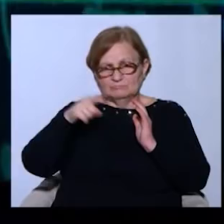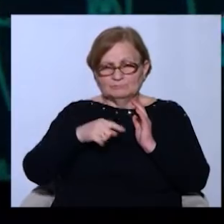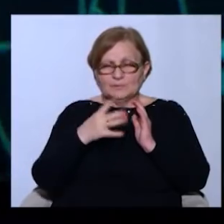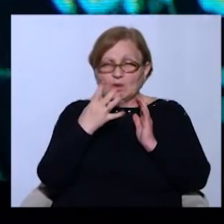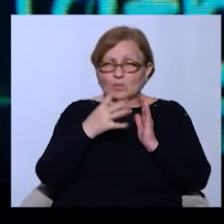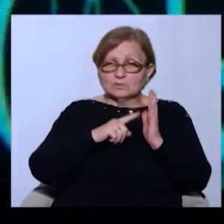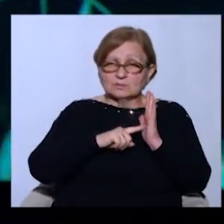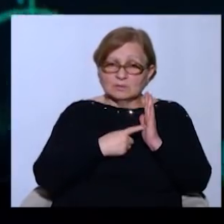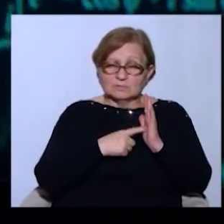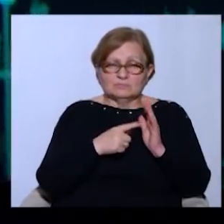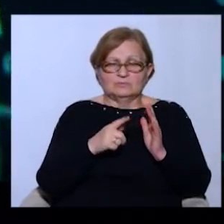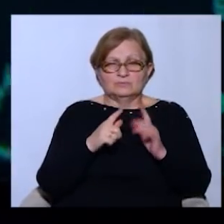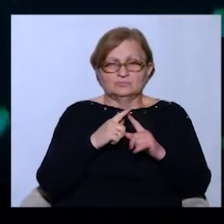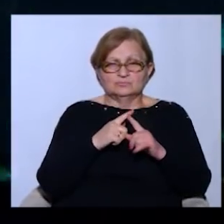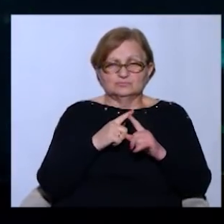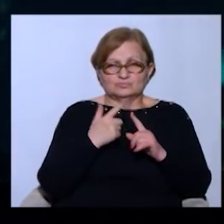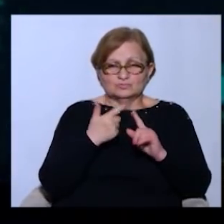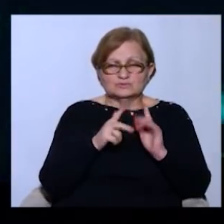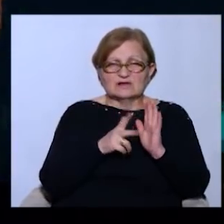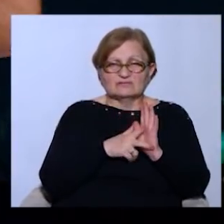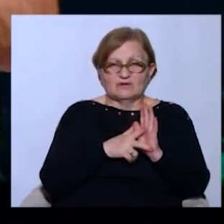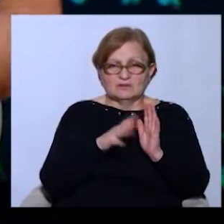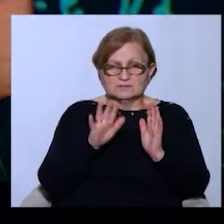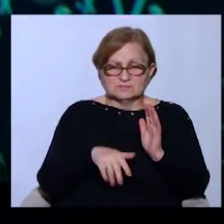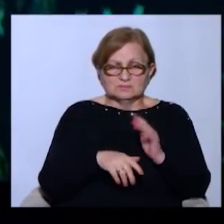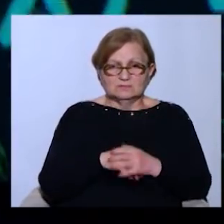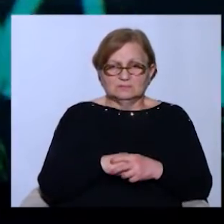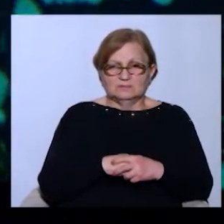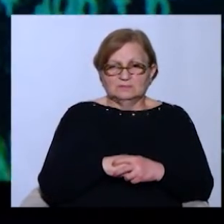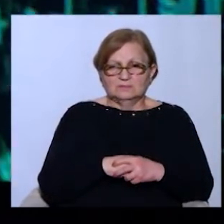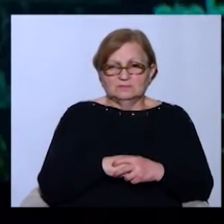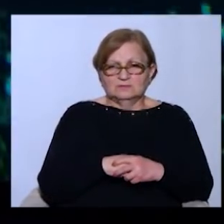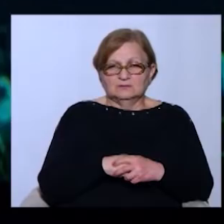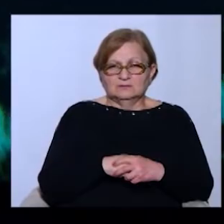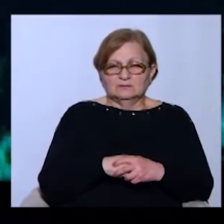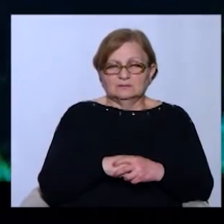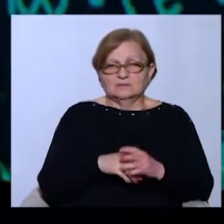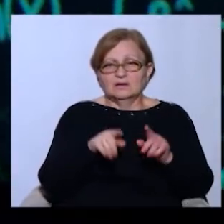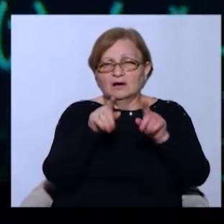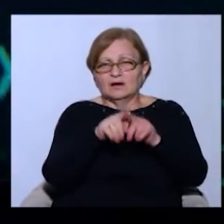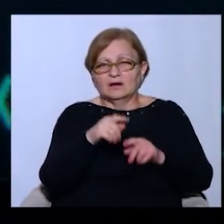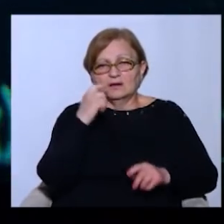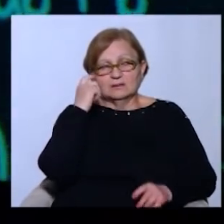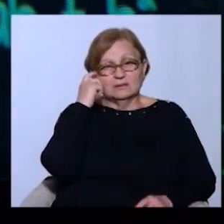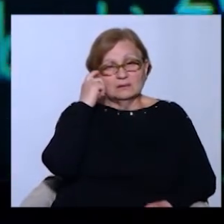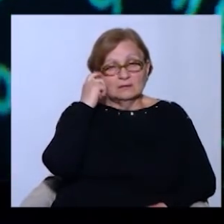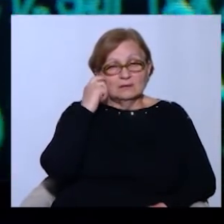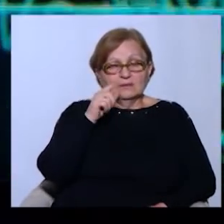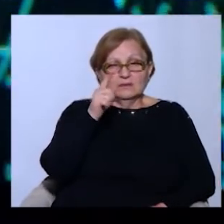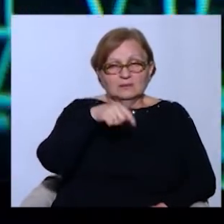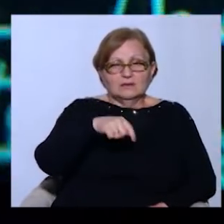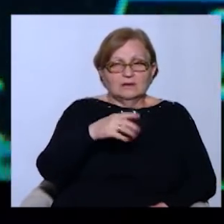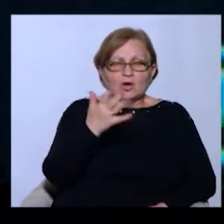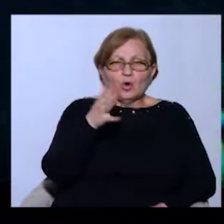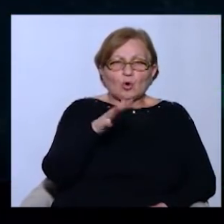აღებული გვაქვს 7-ჯერ, ანუ 28 ცალი გვაქვს. ახლა შევხედოთ ასეთი ფენა რამდენია. ჩანს ხომ 5 ფენა?